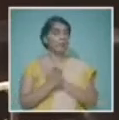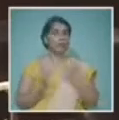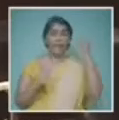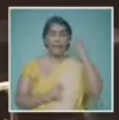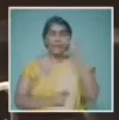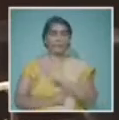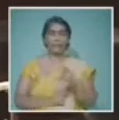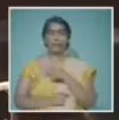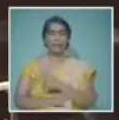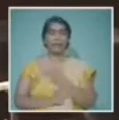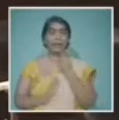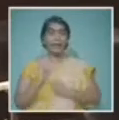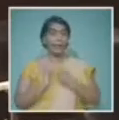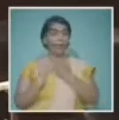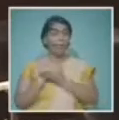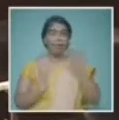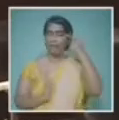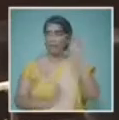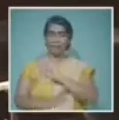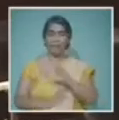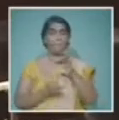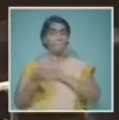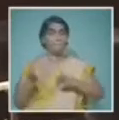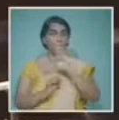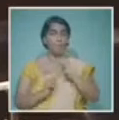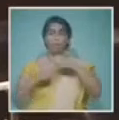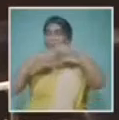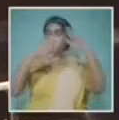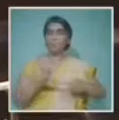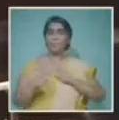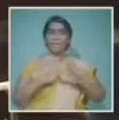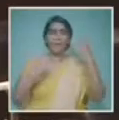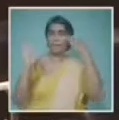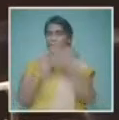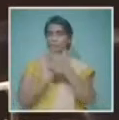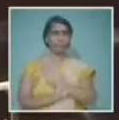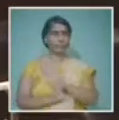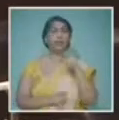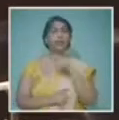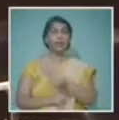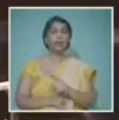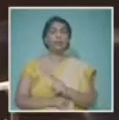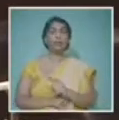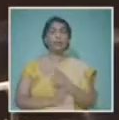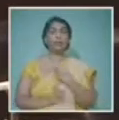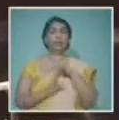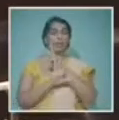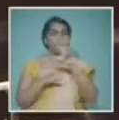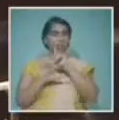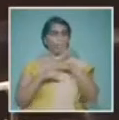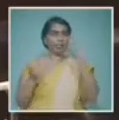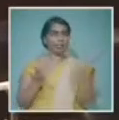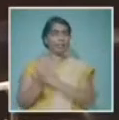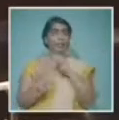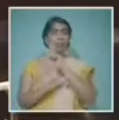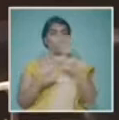අය නෙවෙයි ඔවුන් නීතිීන් ගැන හිතන අය නෙවෙයි එවැනි ප්‍රජාතන්ත්‍රවාදී ව්‍යුහයන් ගැන පාලනය ගැන හිතන අය නෙවෙයි ඒගොල්ලෝ තිබ්බු 17ත් අකුල්ලා 18 ගෙනාපු අය